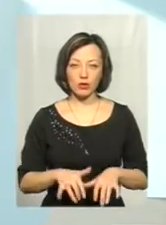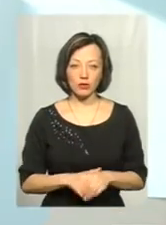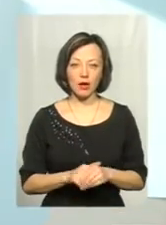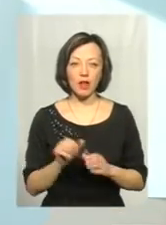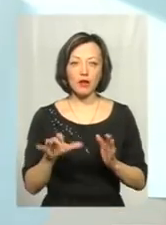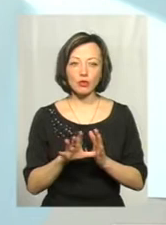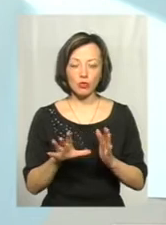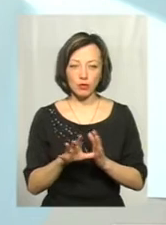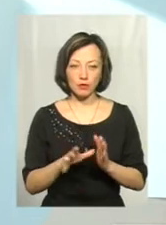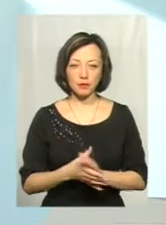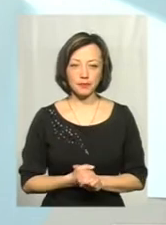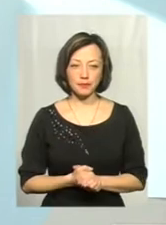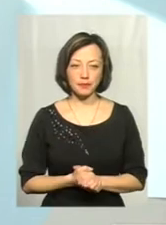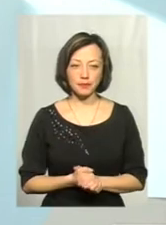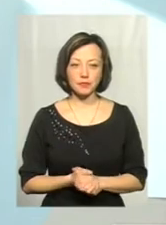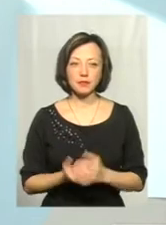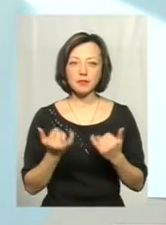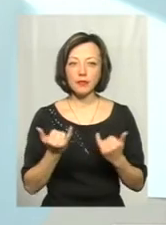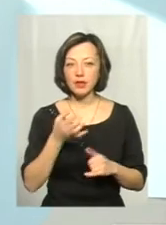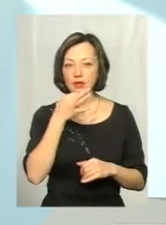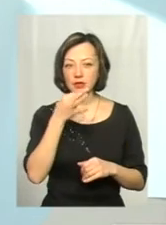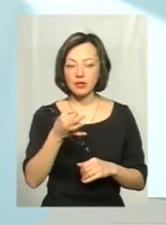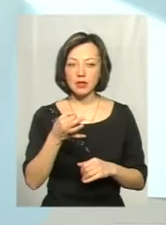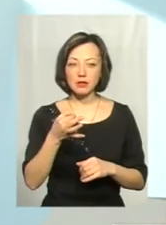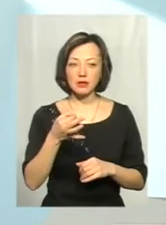електронним документообігом. Наразі сказати,